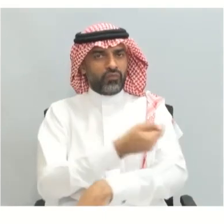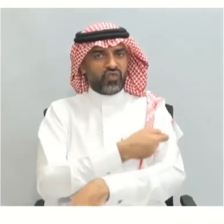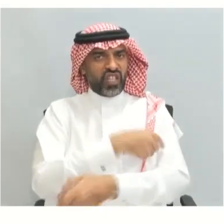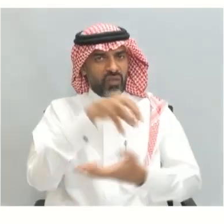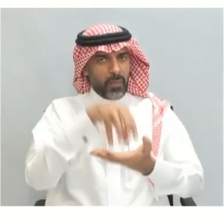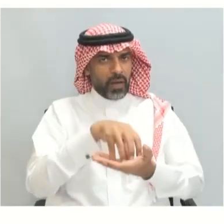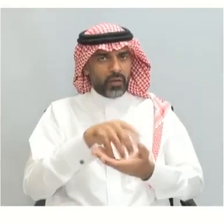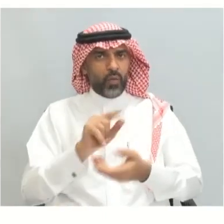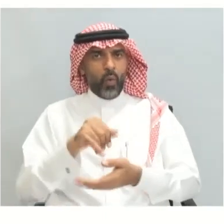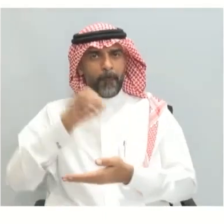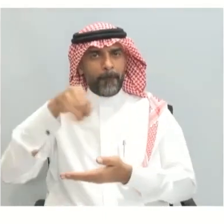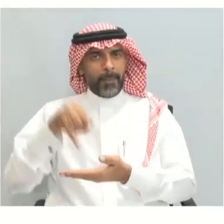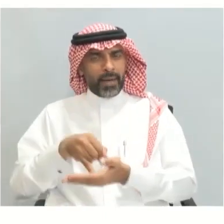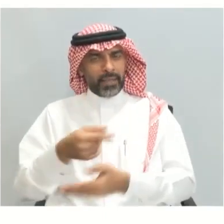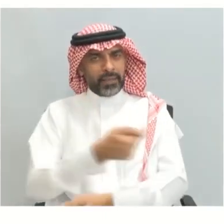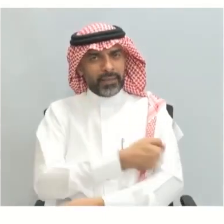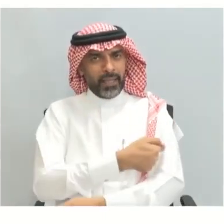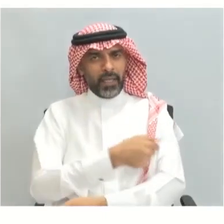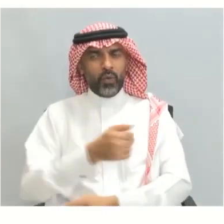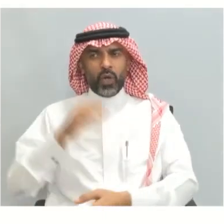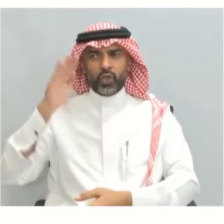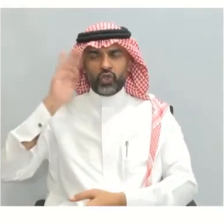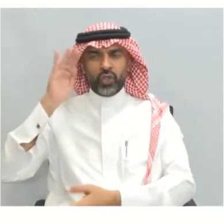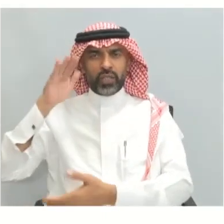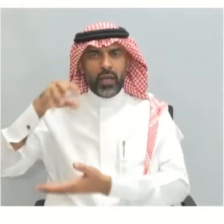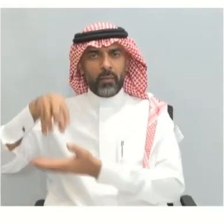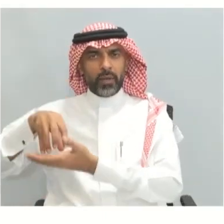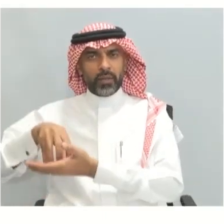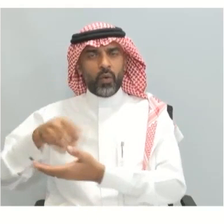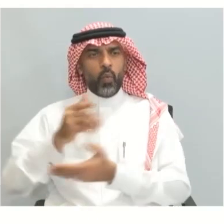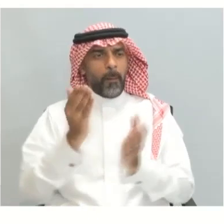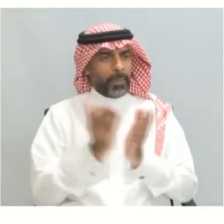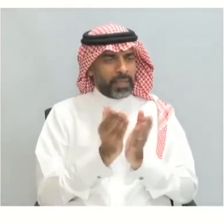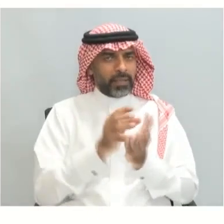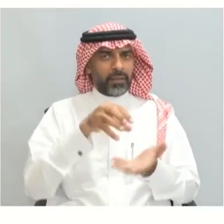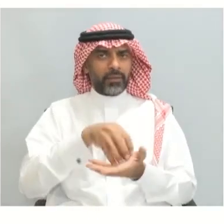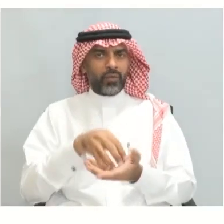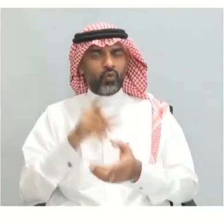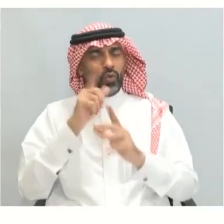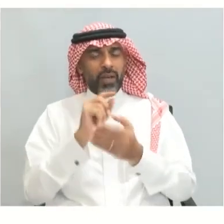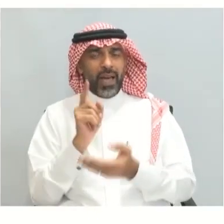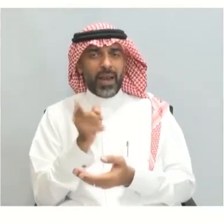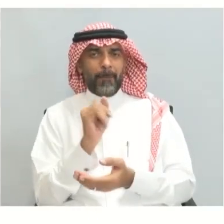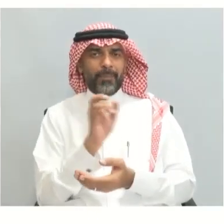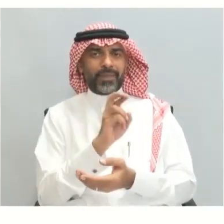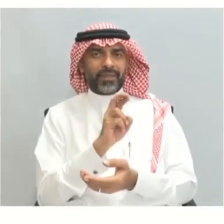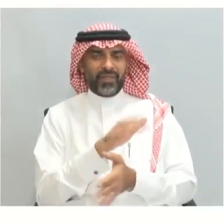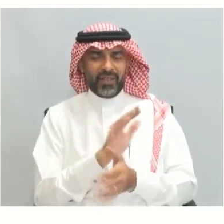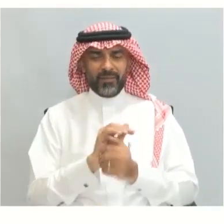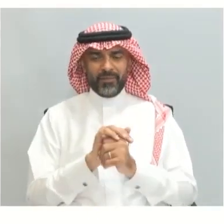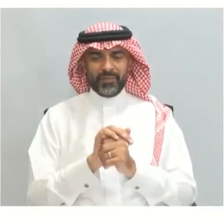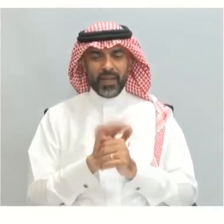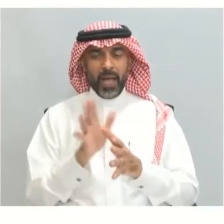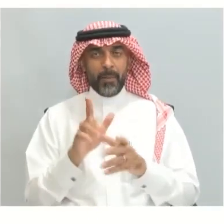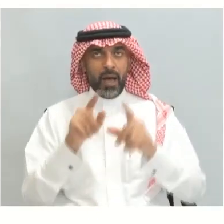والمراكز الصحيه ومواقع الشرط والدفاع المدني والمدارس وغيرها اما كما تعلمون خرائط الانتاج